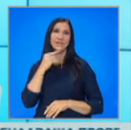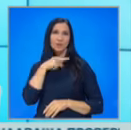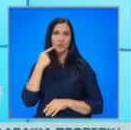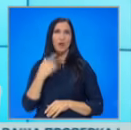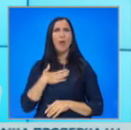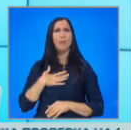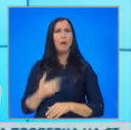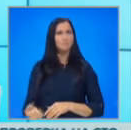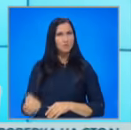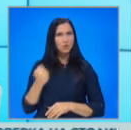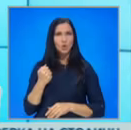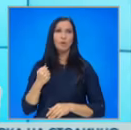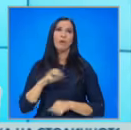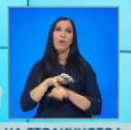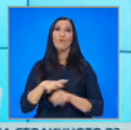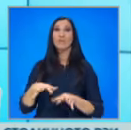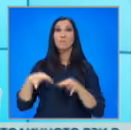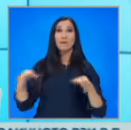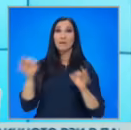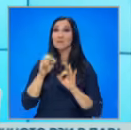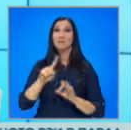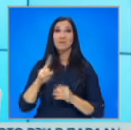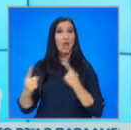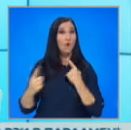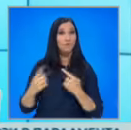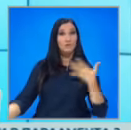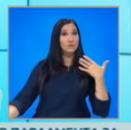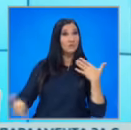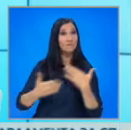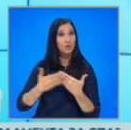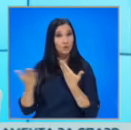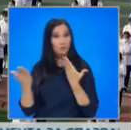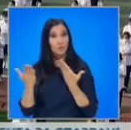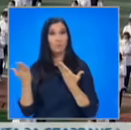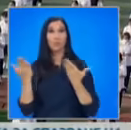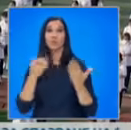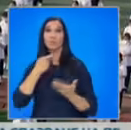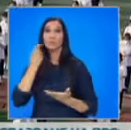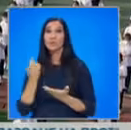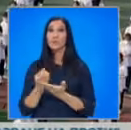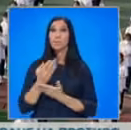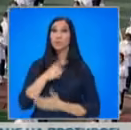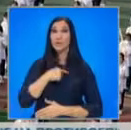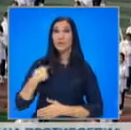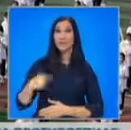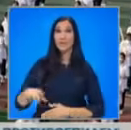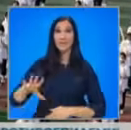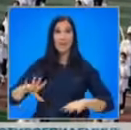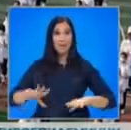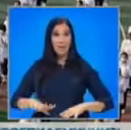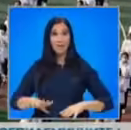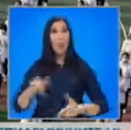много строги ковид мерки, но никъде не са говорили за затваряне на училища. Учебната година започна и в китайския град